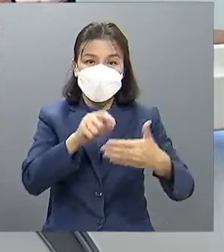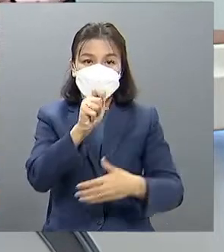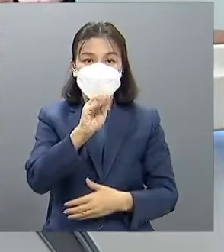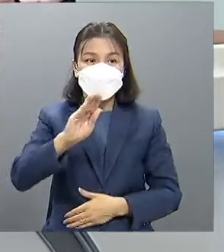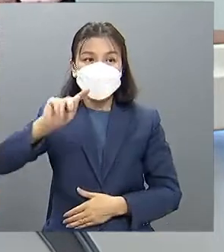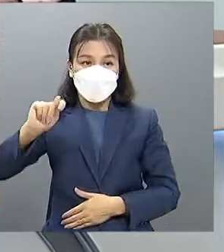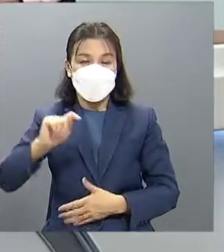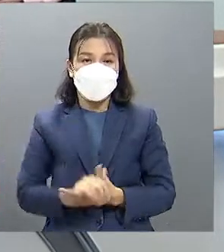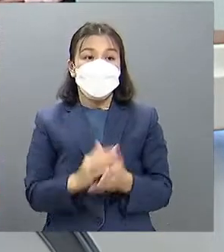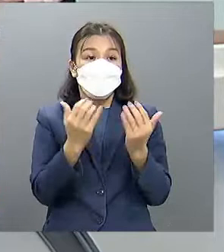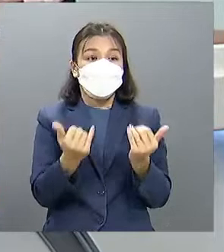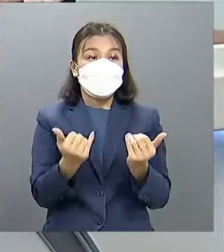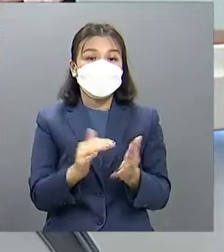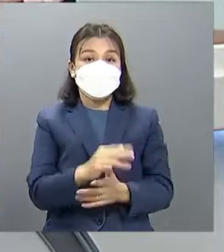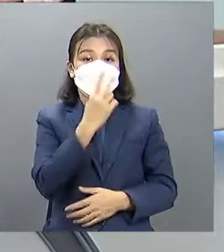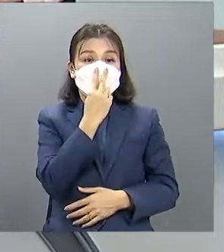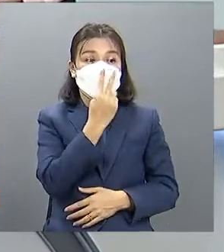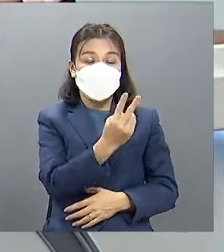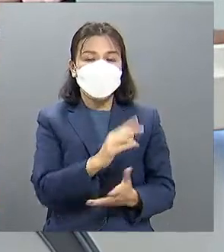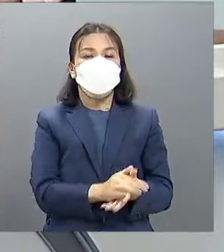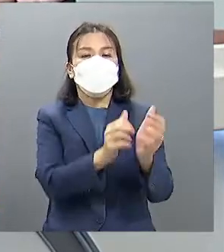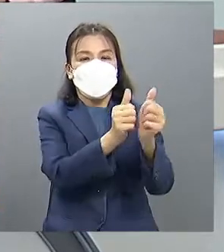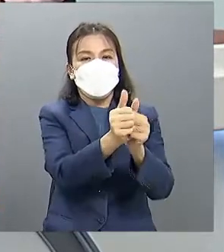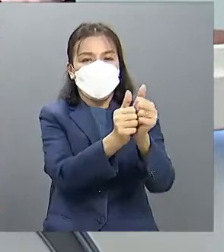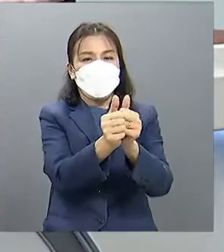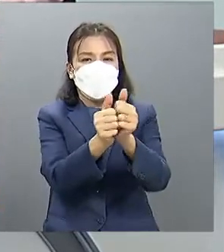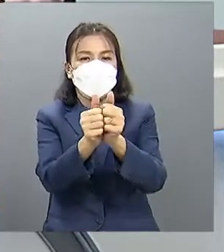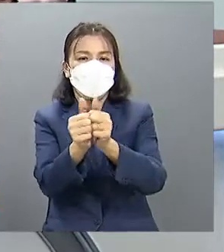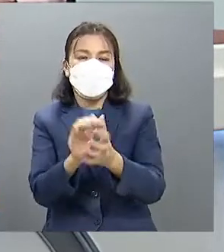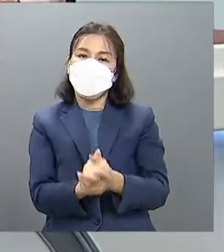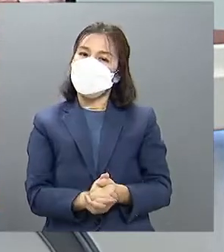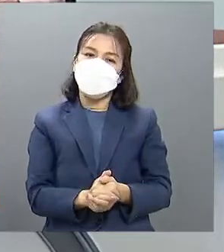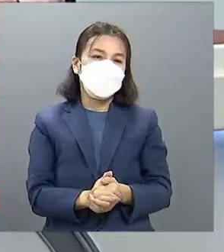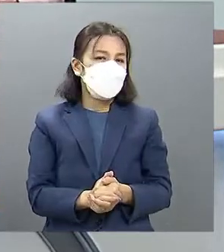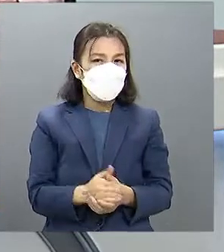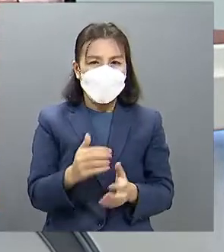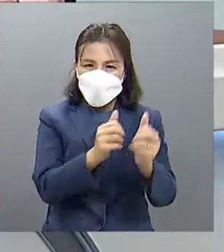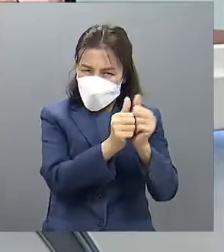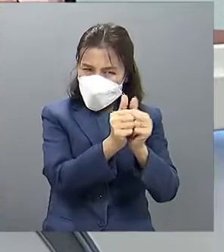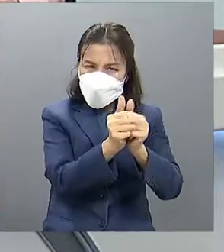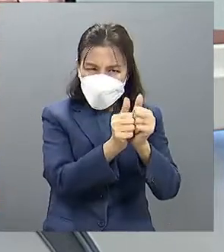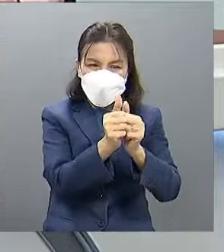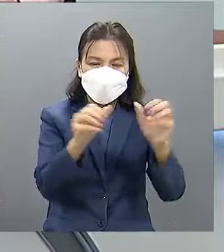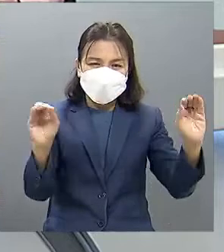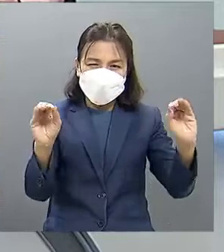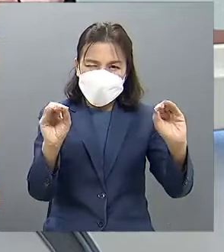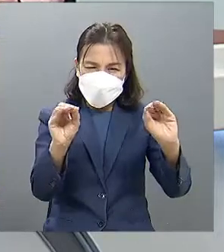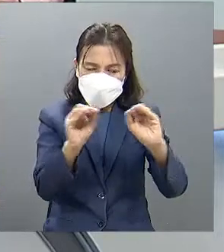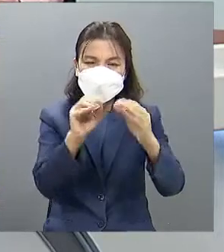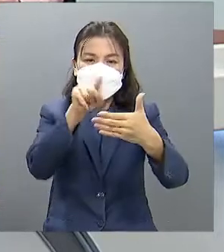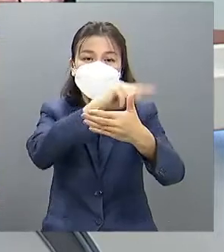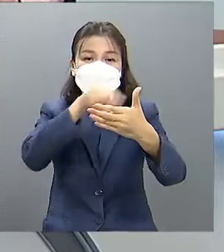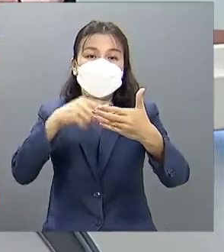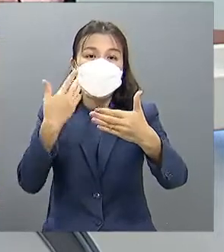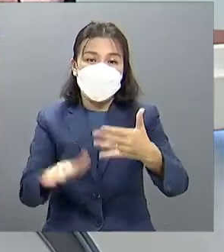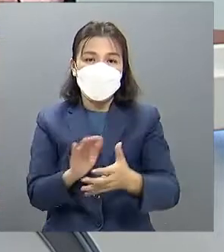ที่พบสัญญาณการแข่งขันที่ค่อนข้างจะดุเดือดเพราะอาจจะเรียกได้ว่าเป็นช่วงโค้งสุดท้ายแล้วจริงๆสำหรับการเลือกตั้งซึ่งจะเกิด